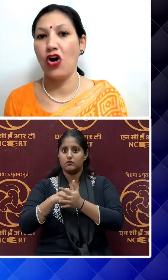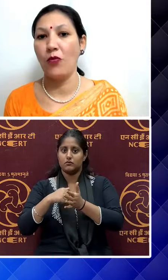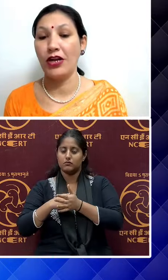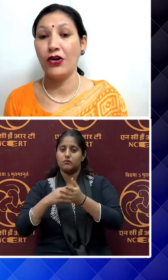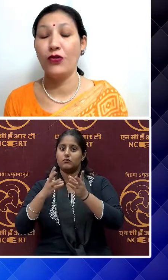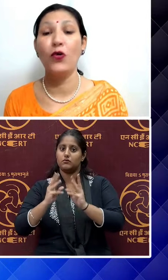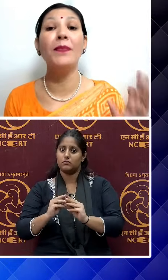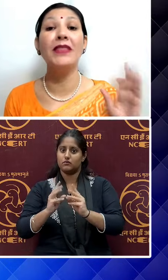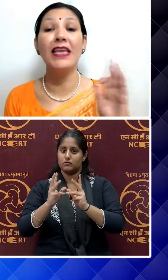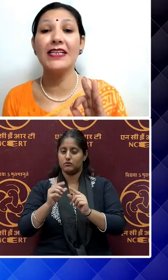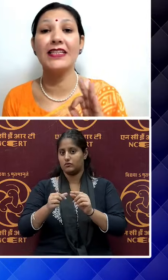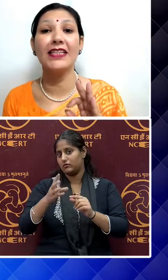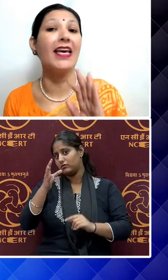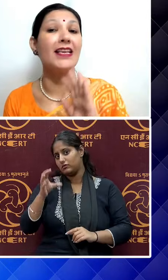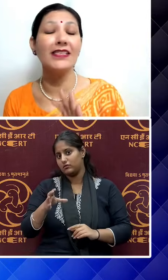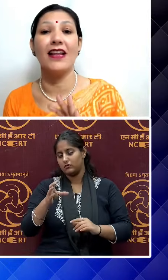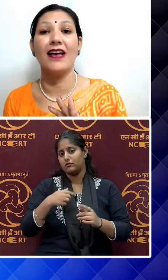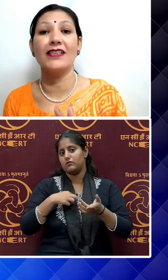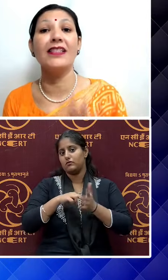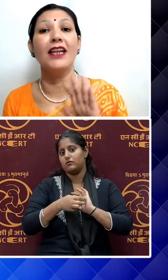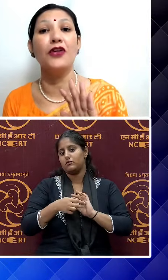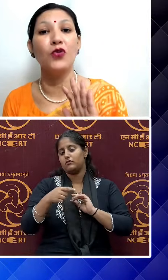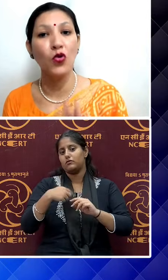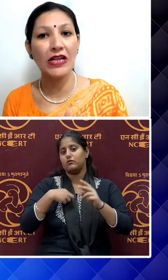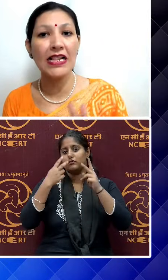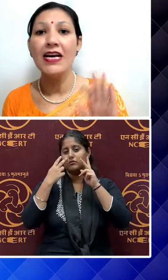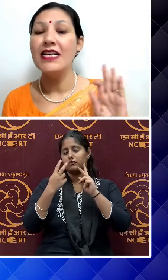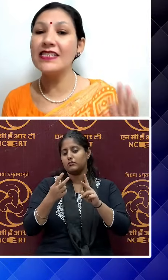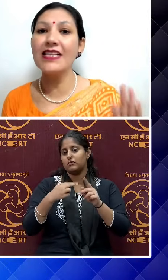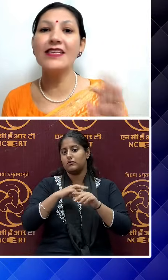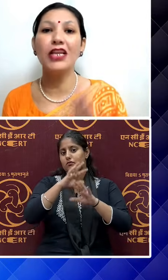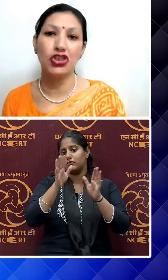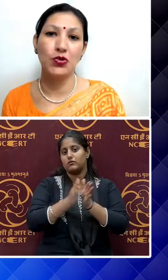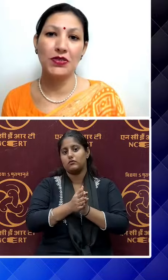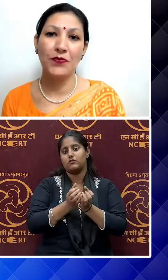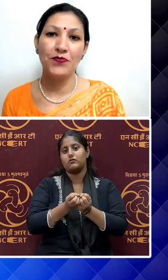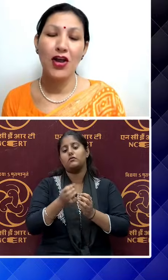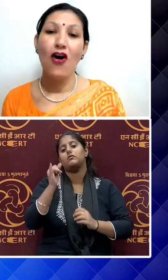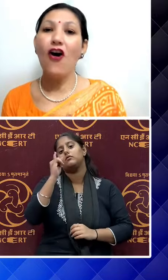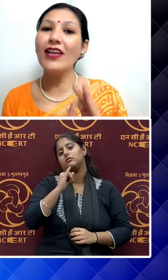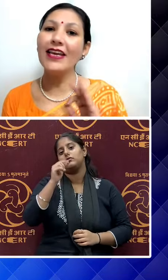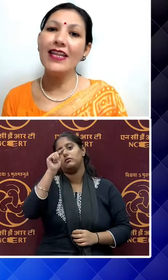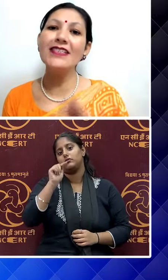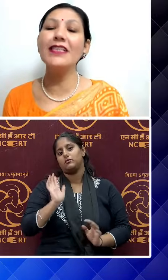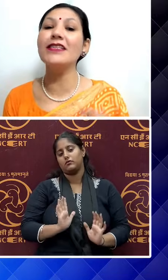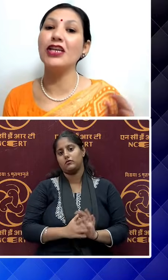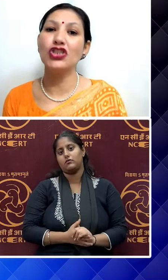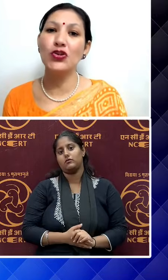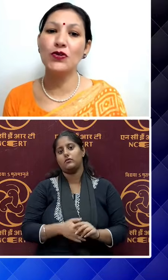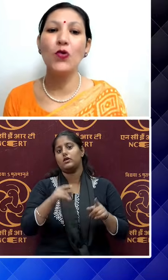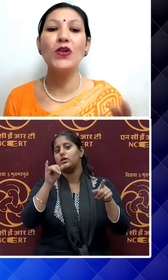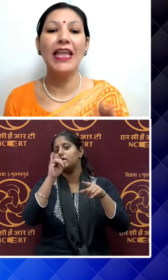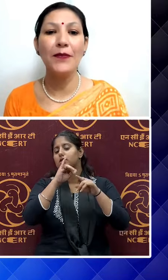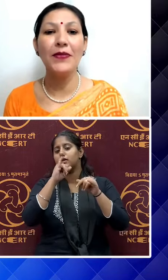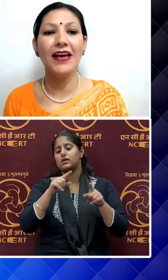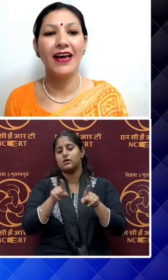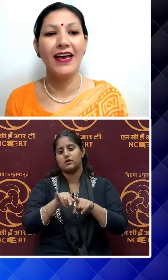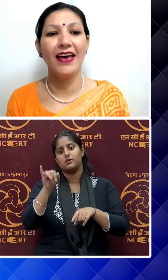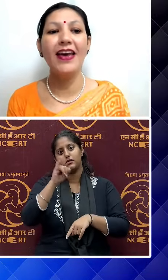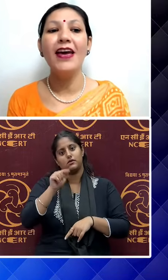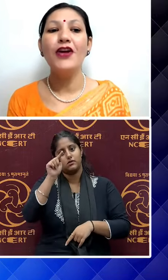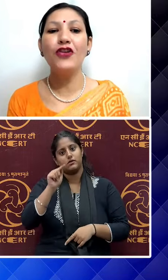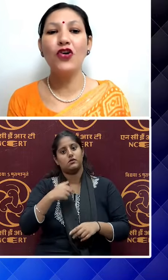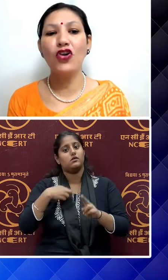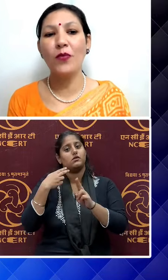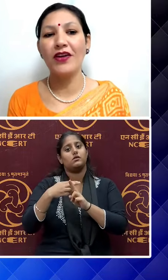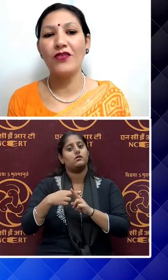the denominator. तो आप देख सकते हैं इस तरह से there are total 6 ratios. और इन्हीं 6 ratios को नेम दिया गया